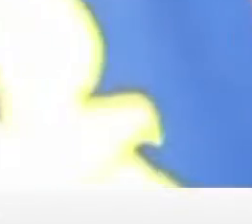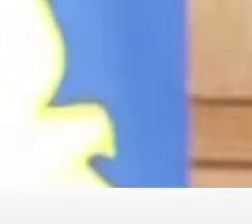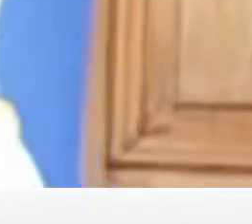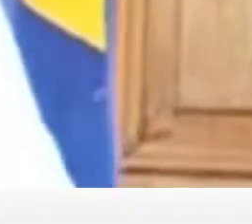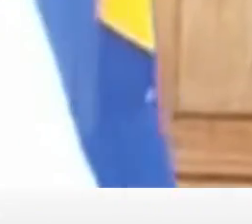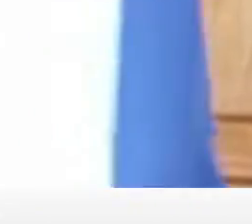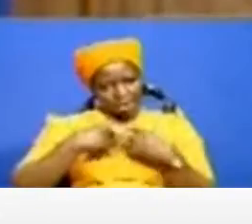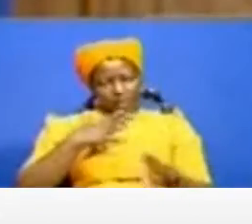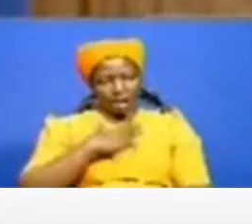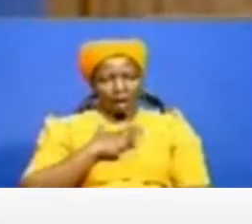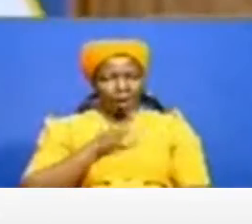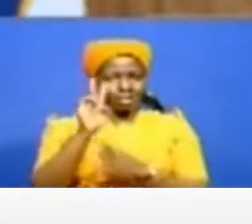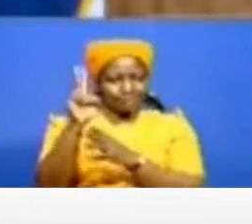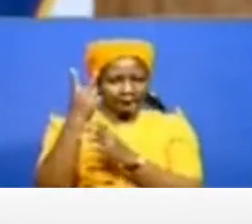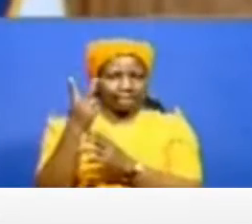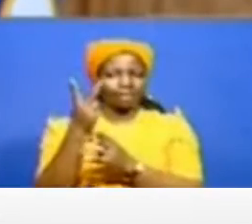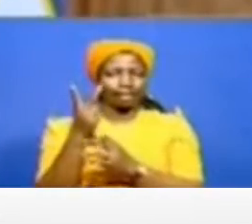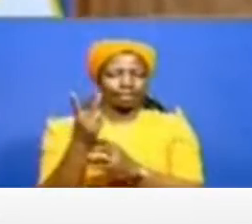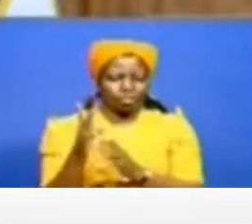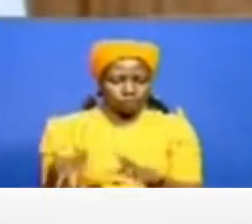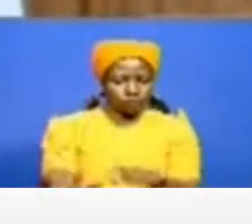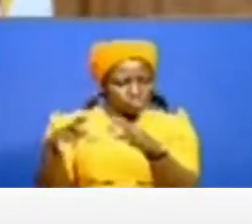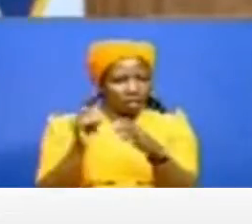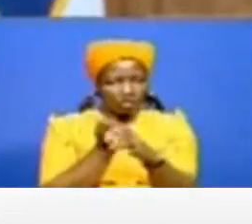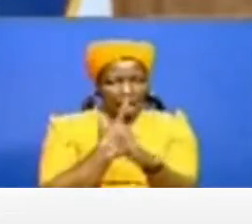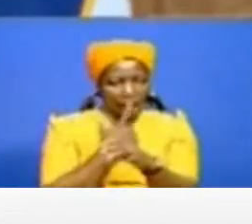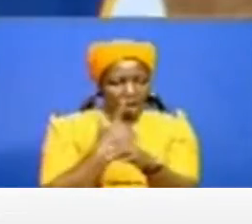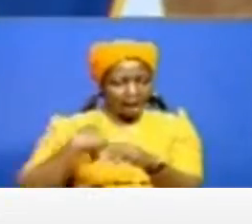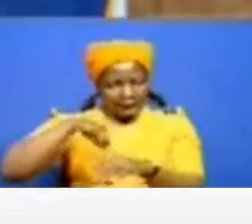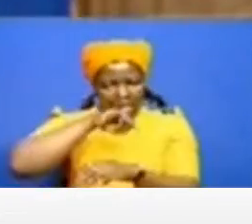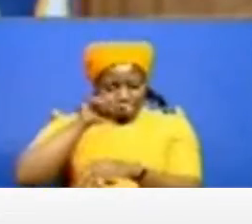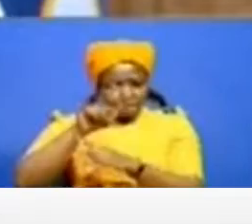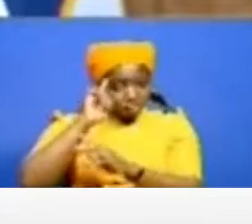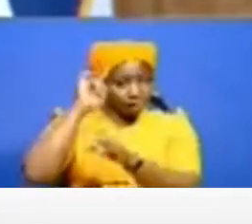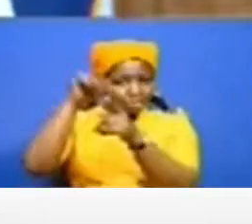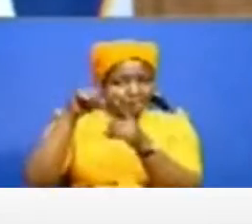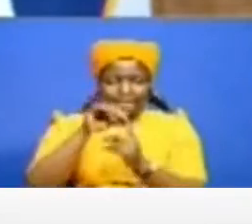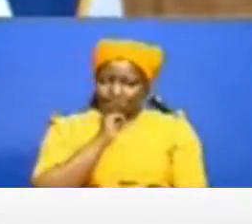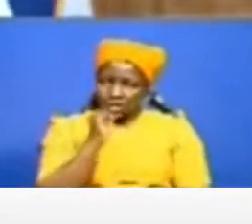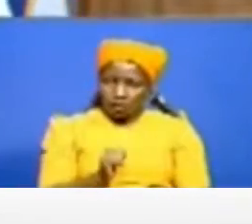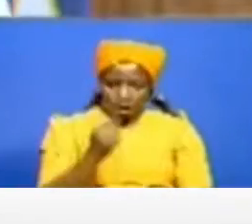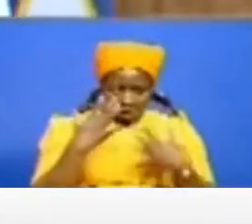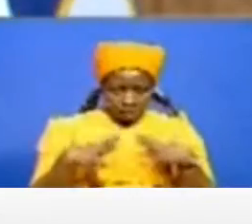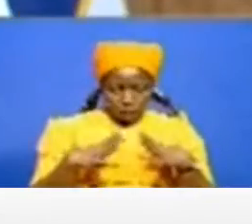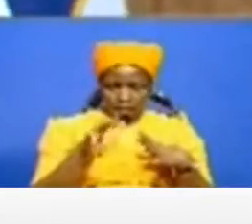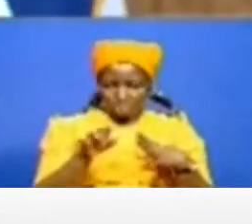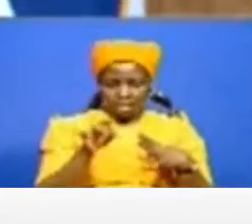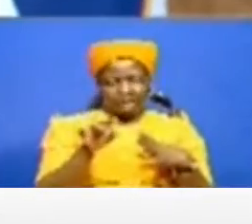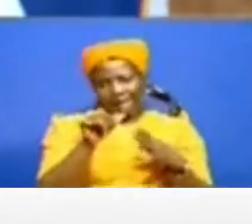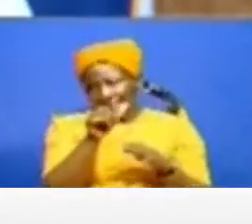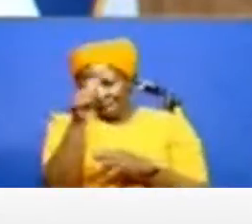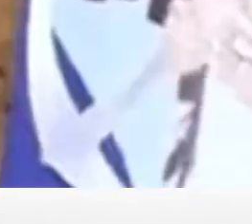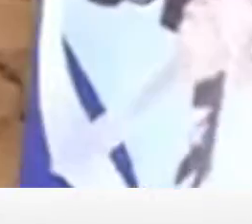wamehakikishia usalama wake. Consignment will target the elderly people and those with